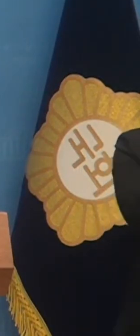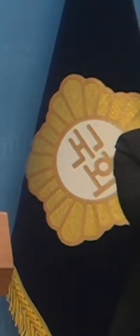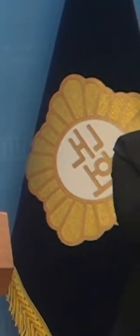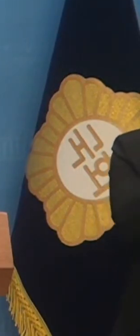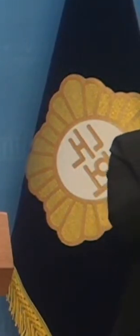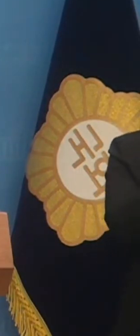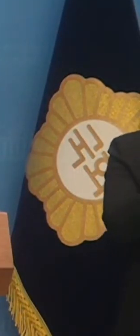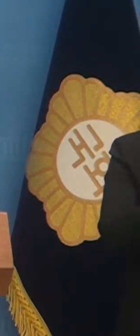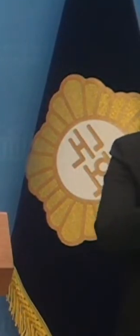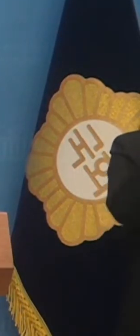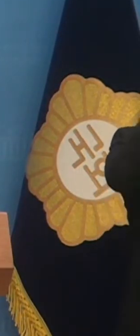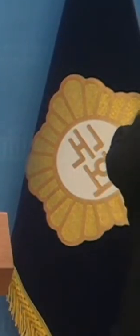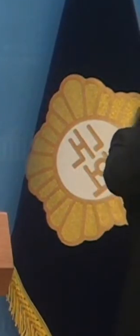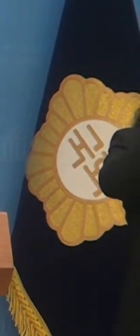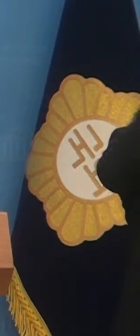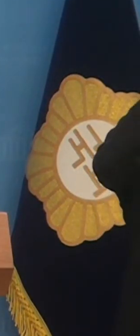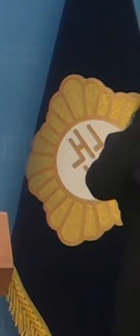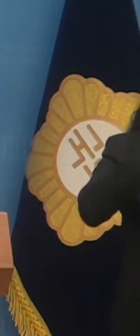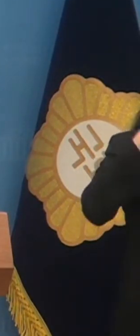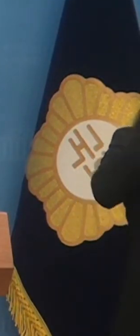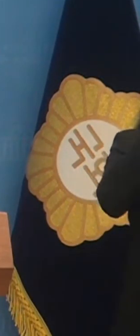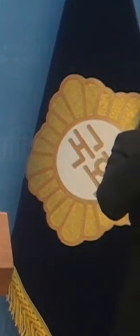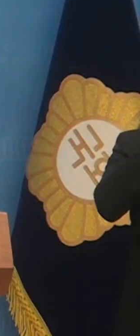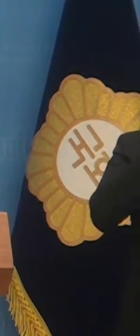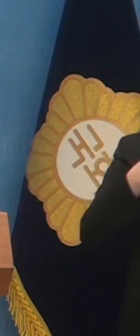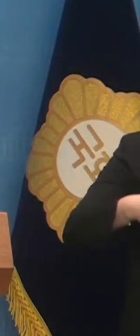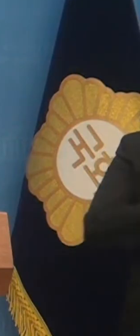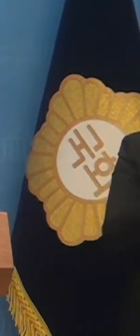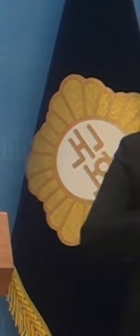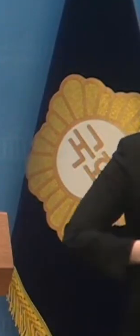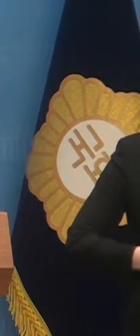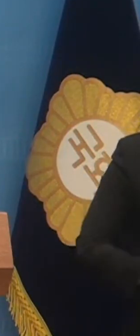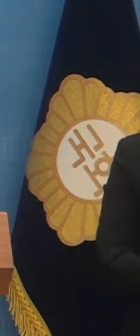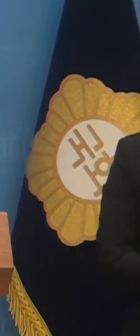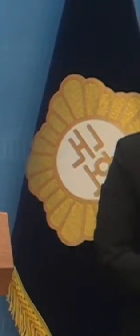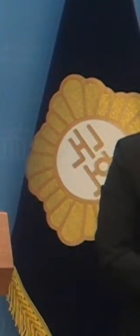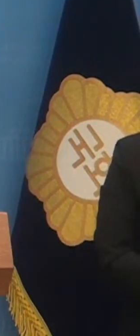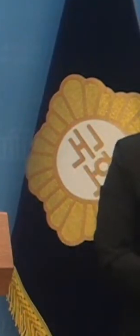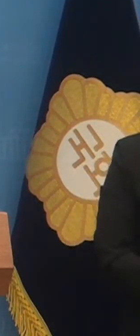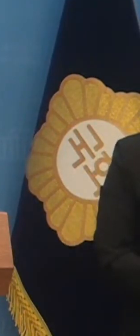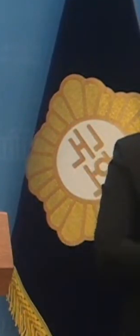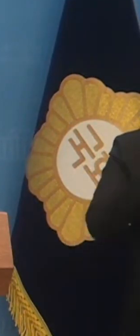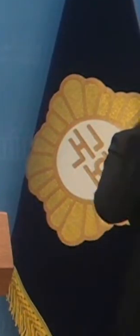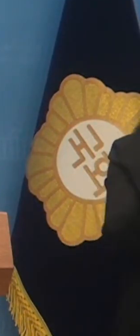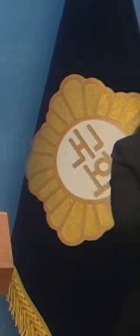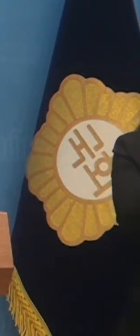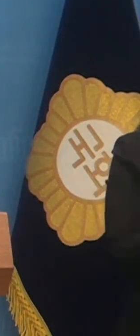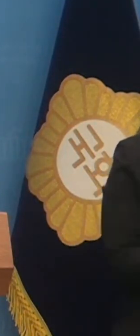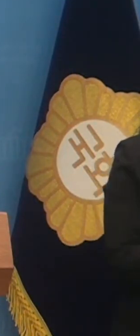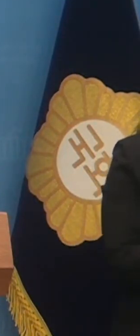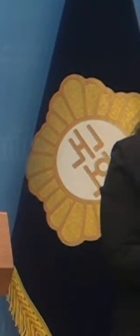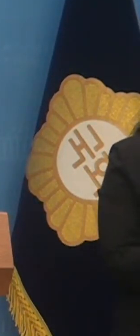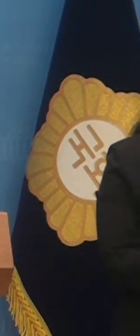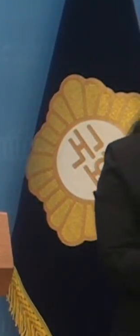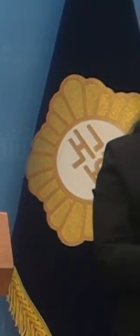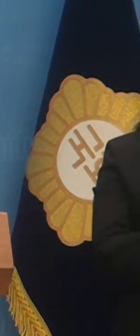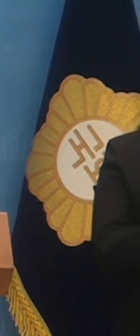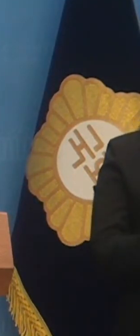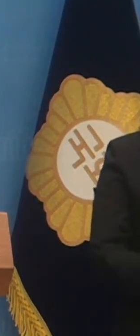저질렀다면 당연히 검경의 수사에 응해야 마땅합니다. 혹여 체포영장 발부까지